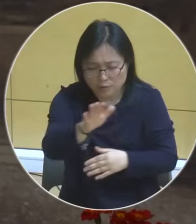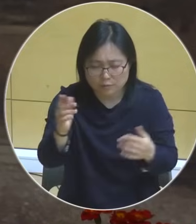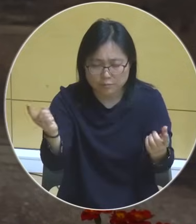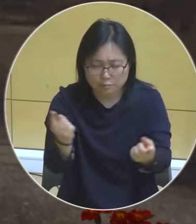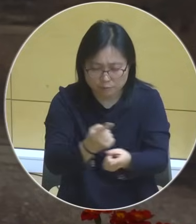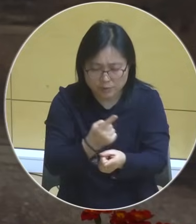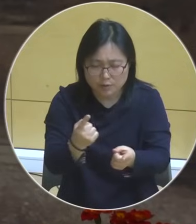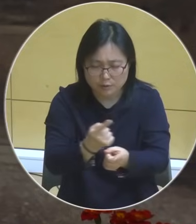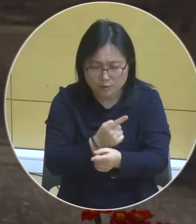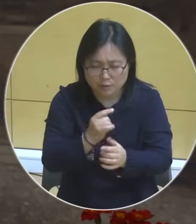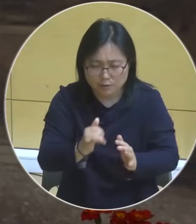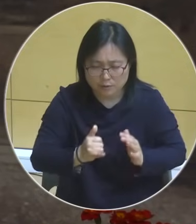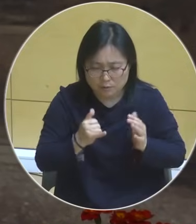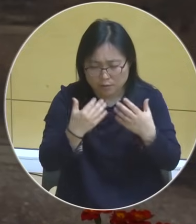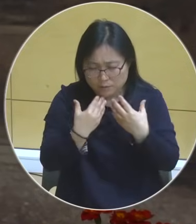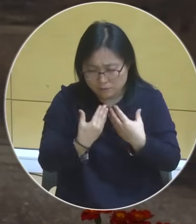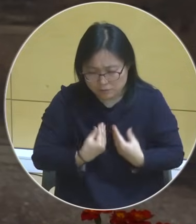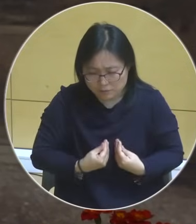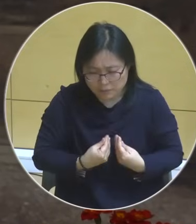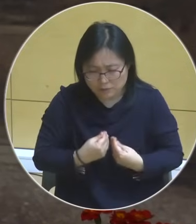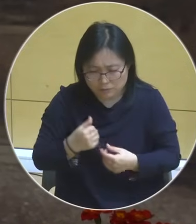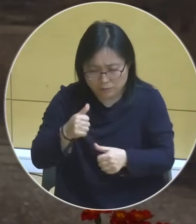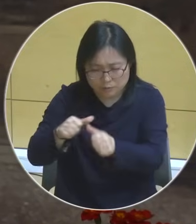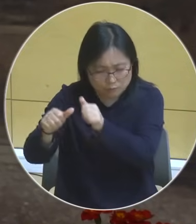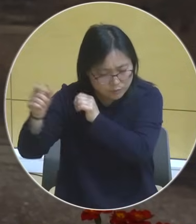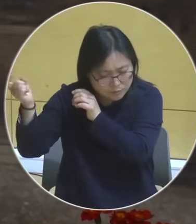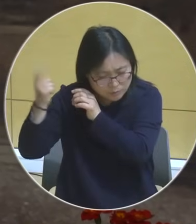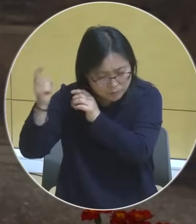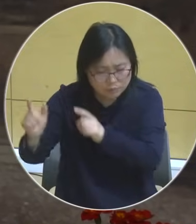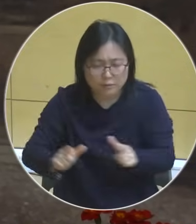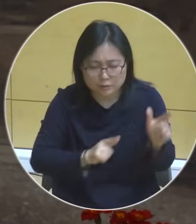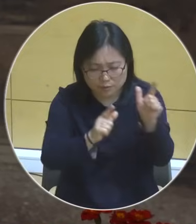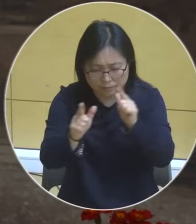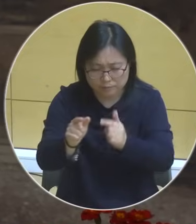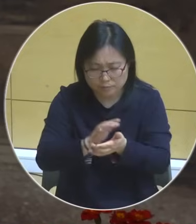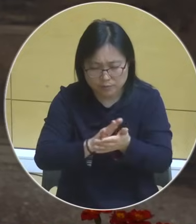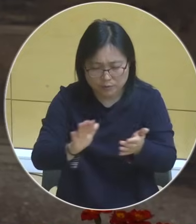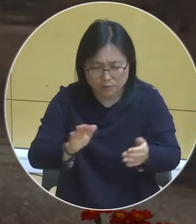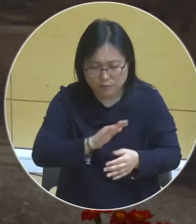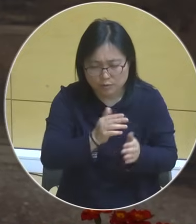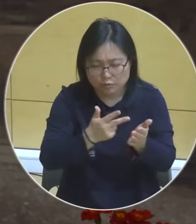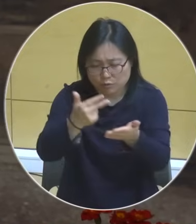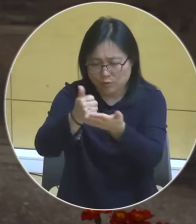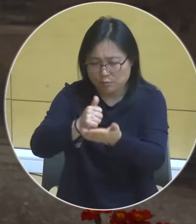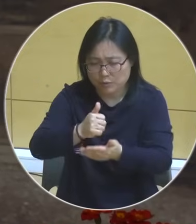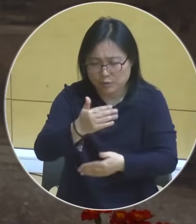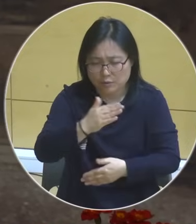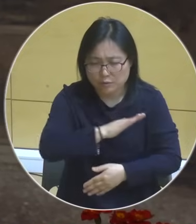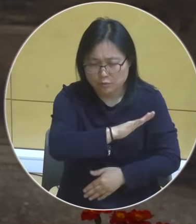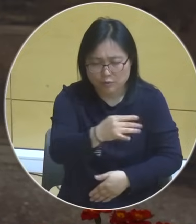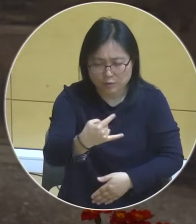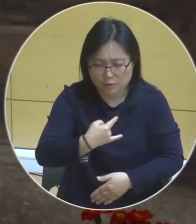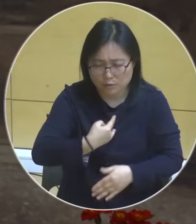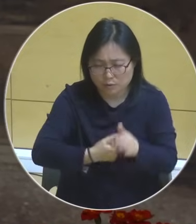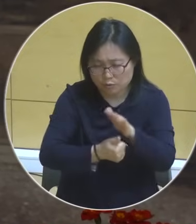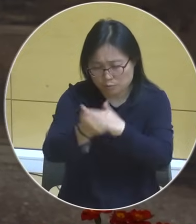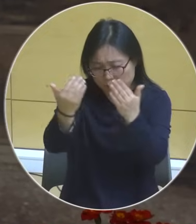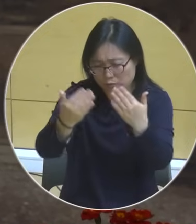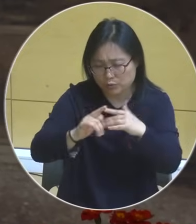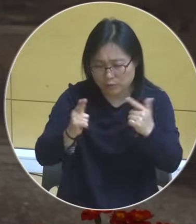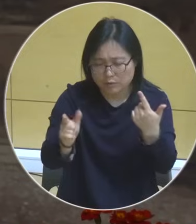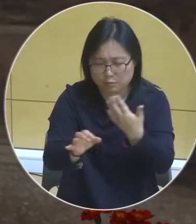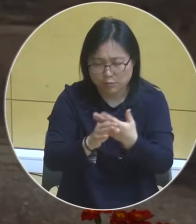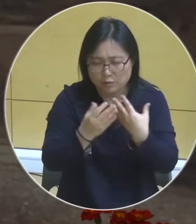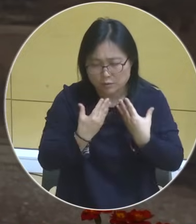매일 세상의 절망적인 소식을 듣고 살아갑니다. 주님이 저희들에게 소망 주시지 아니하면 낙심